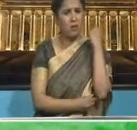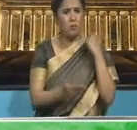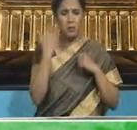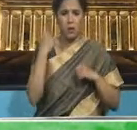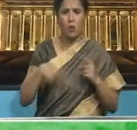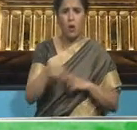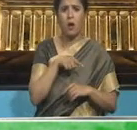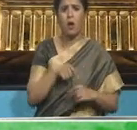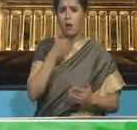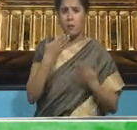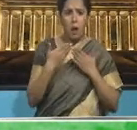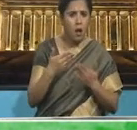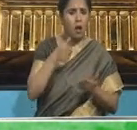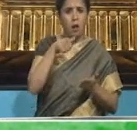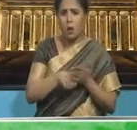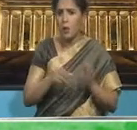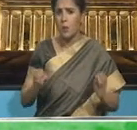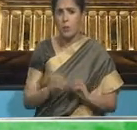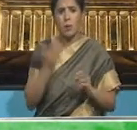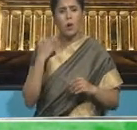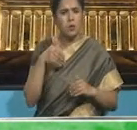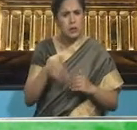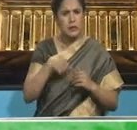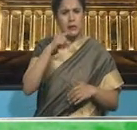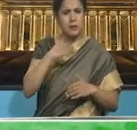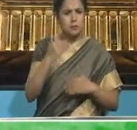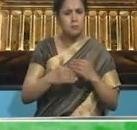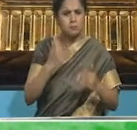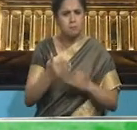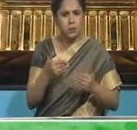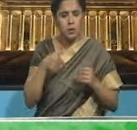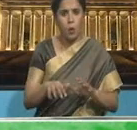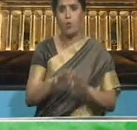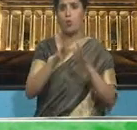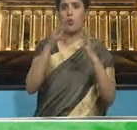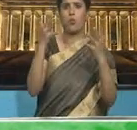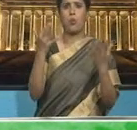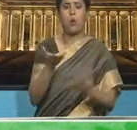राष्ट्र की स्थिति से आगे बढ़ते हुए विश्व मंच पर